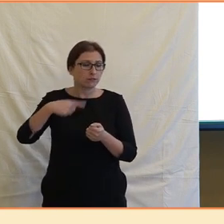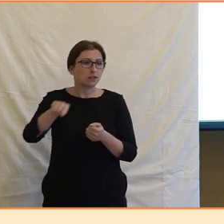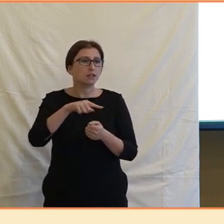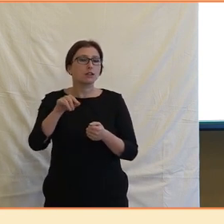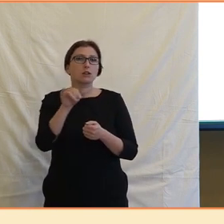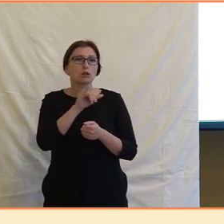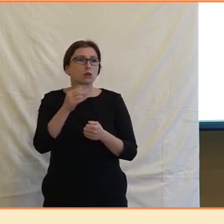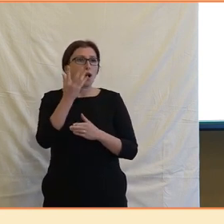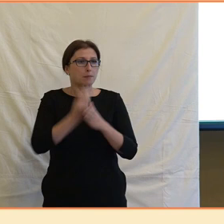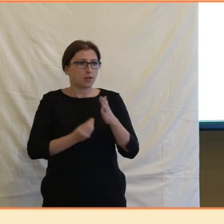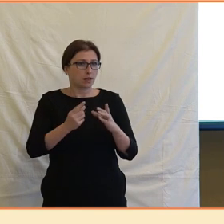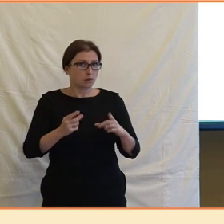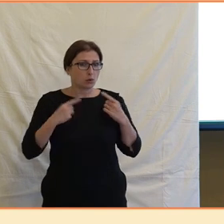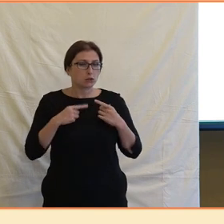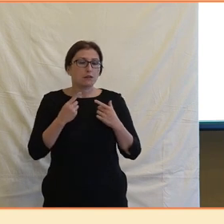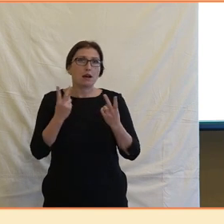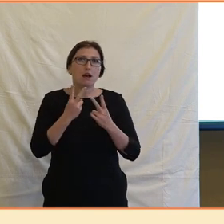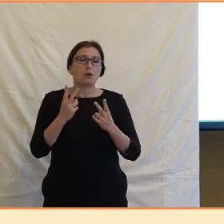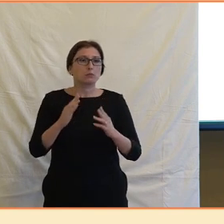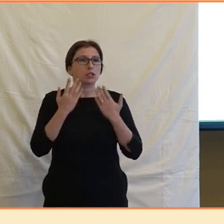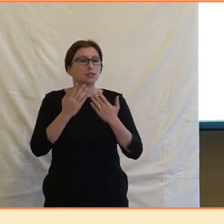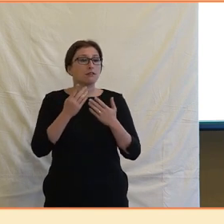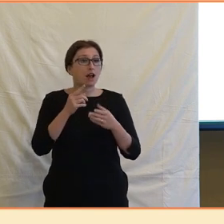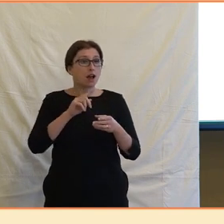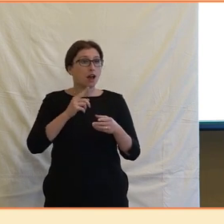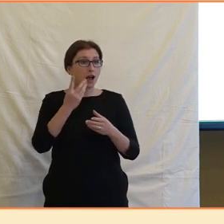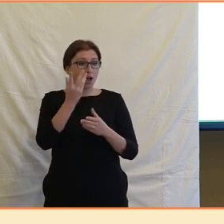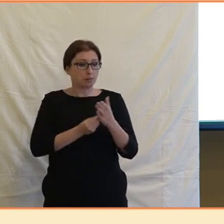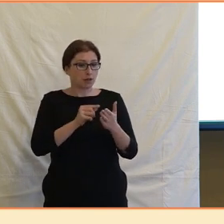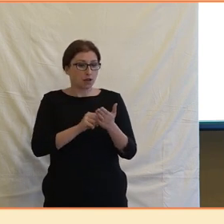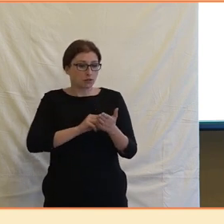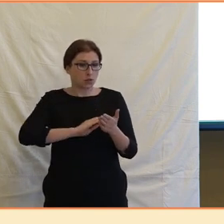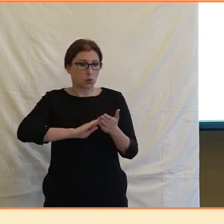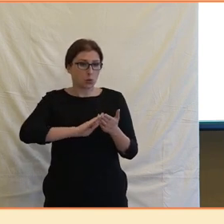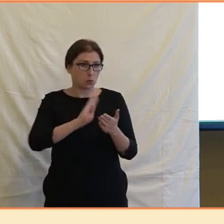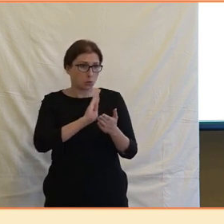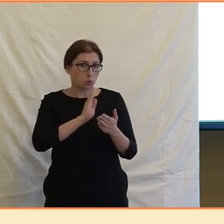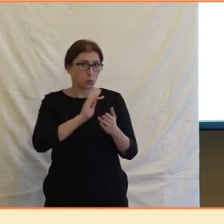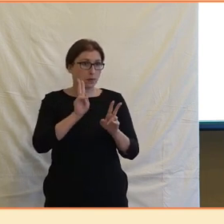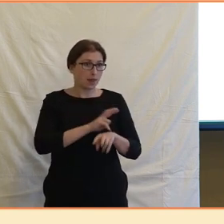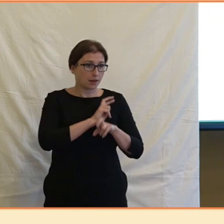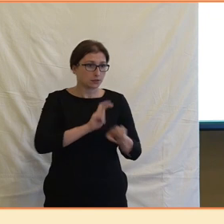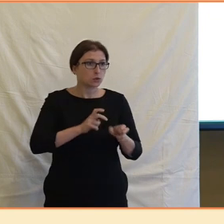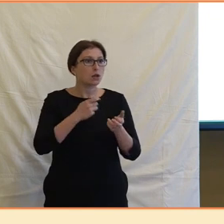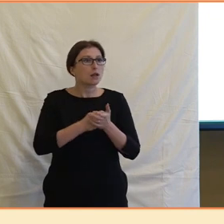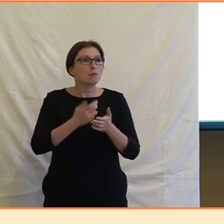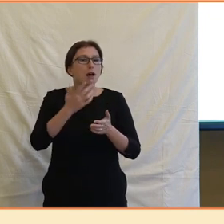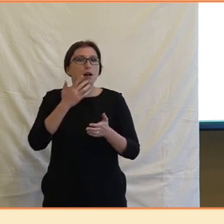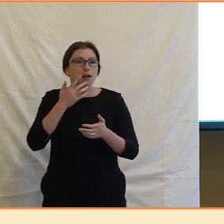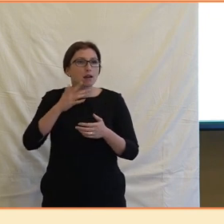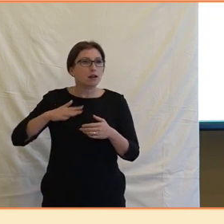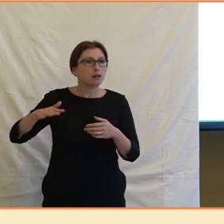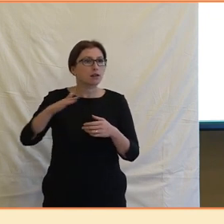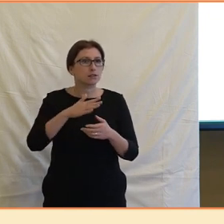uživatelé těchto aplikací, že asi představa, že by na těch aplikacích nebyly, by pro ně znamenala velmi